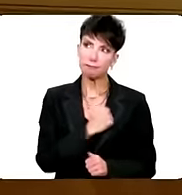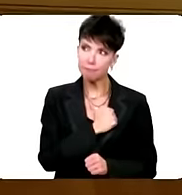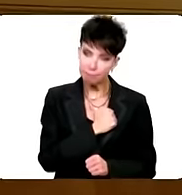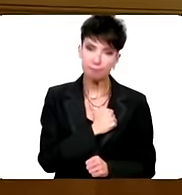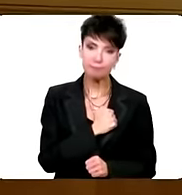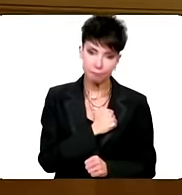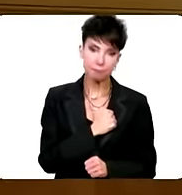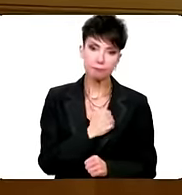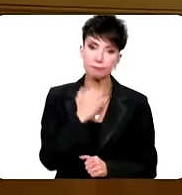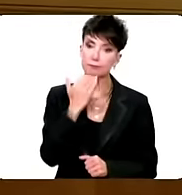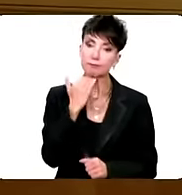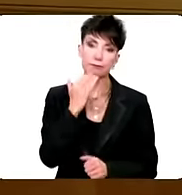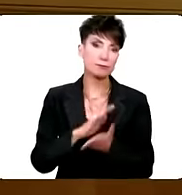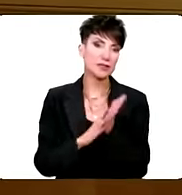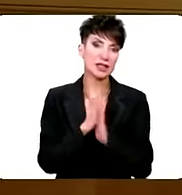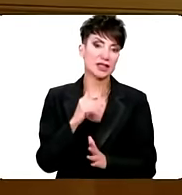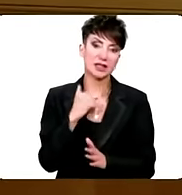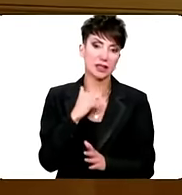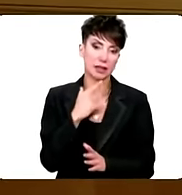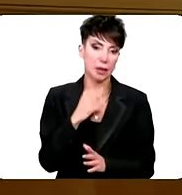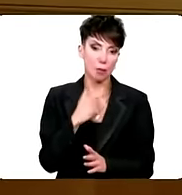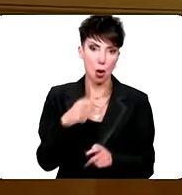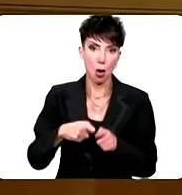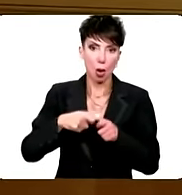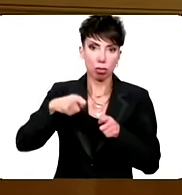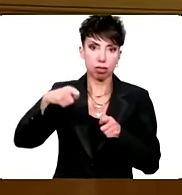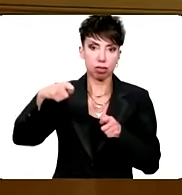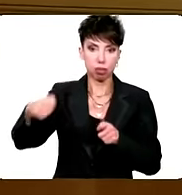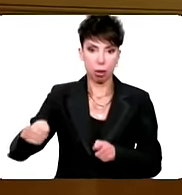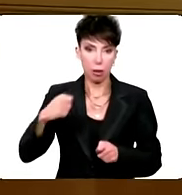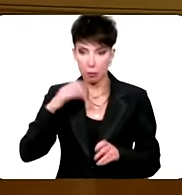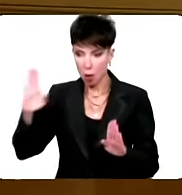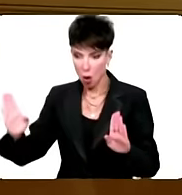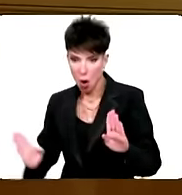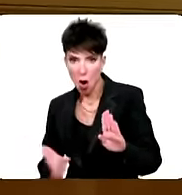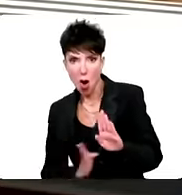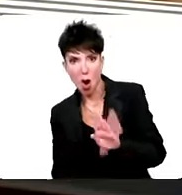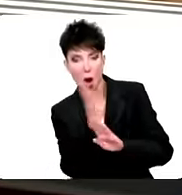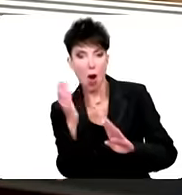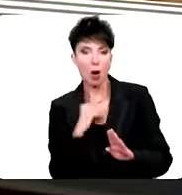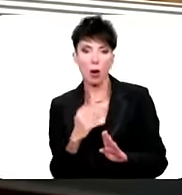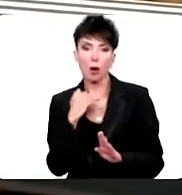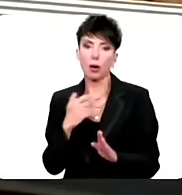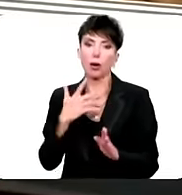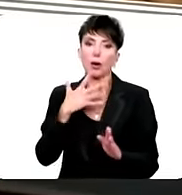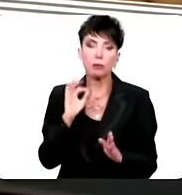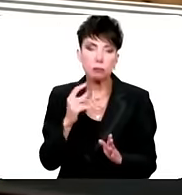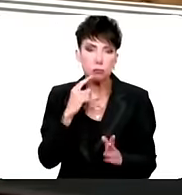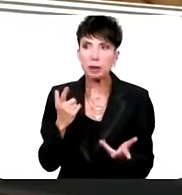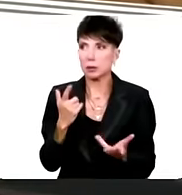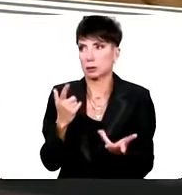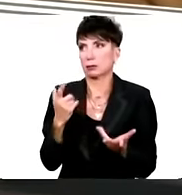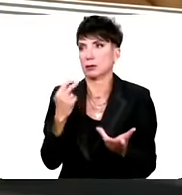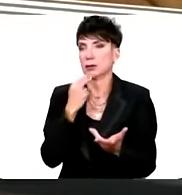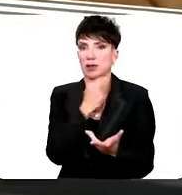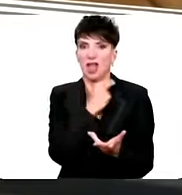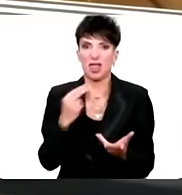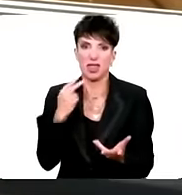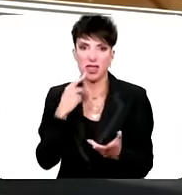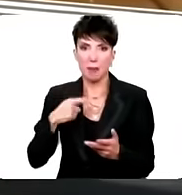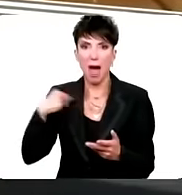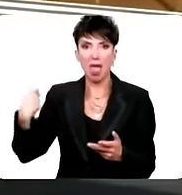μπορούσαμε να το κάνουμε. Δεν μπορούσαμε να τις κάνουμε, δεν μπορούσαμε να παρατείνουμε τη θητεία των αυτοδιοικητικών και δεν μπορούσαμε να φέρουμε μπροστά τις ευρωεκλογές. Mm. Υπήρχε αυτό το αντικειμενικό πρόβλημα. Θα είχαμε